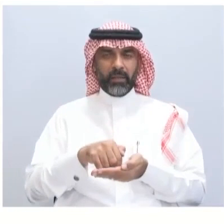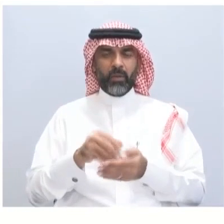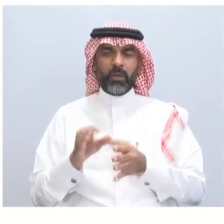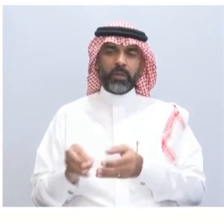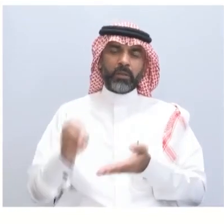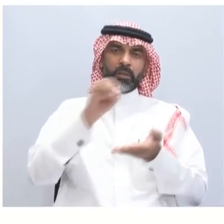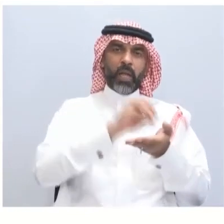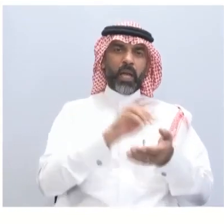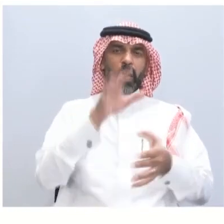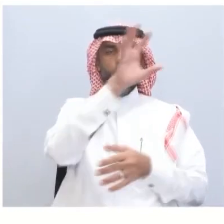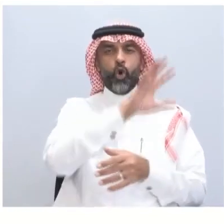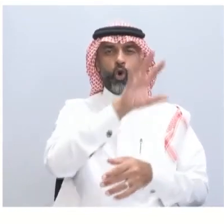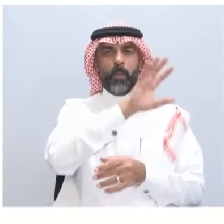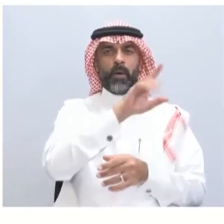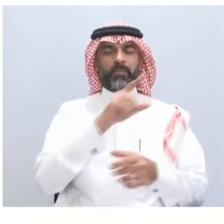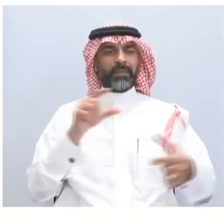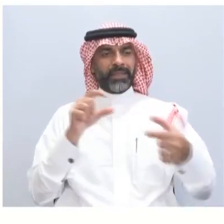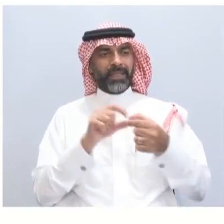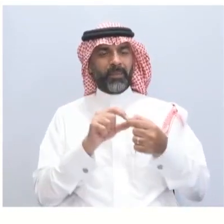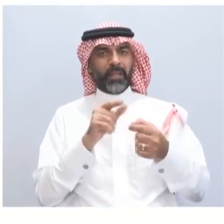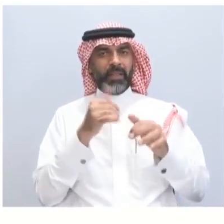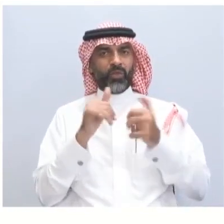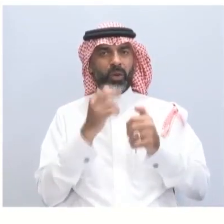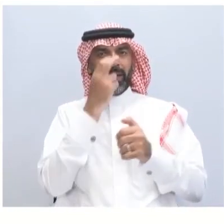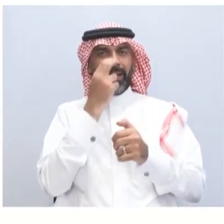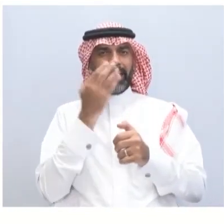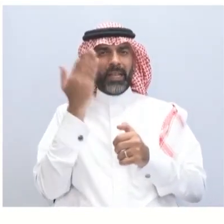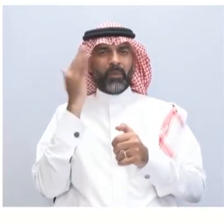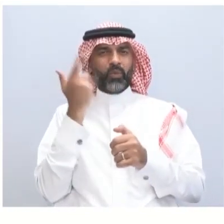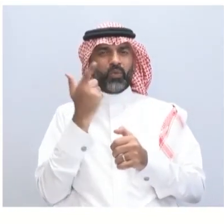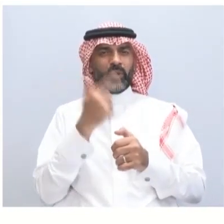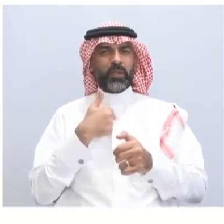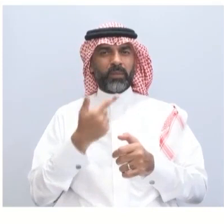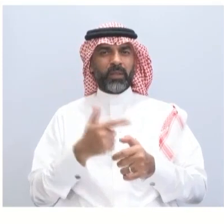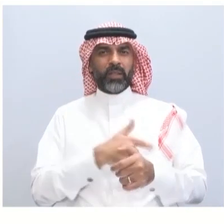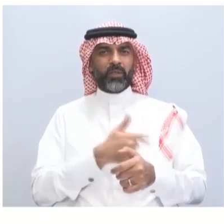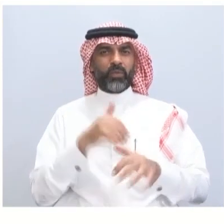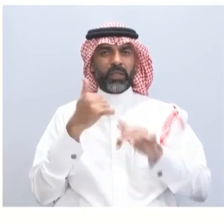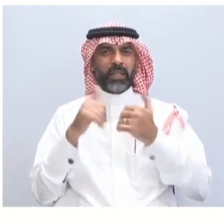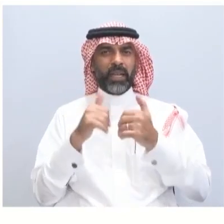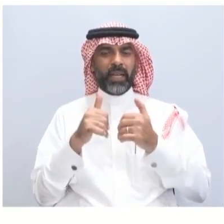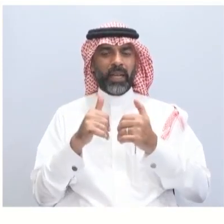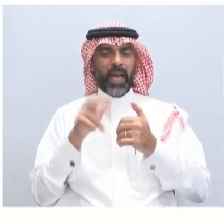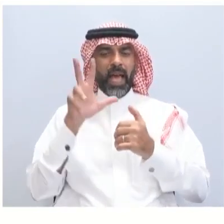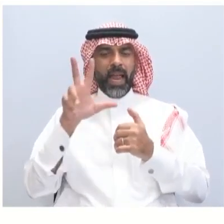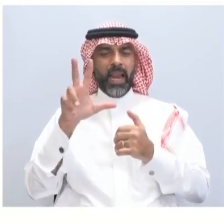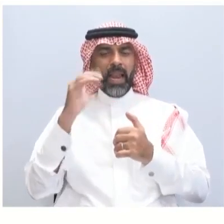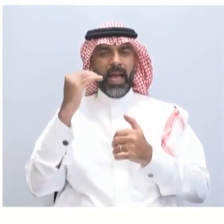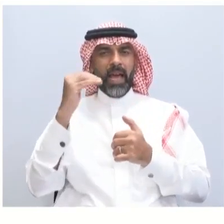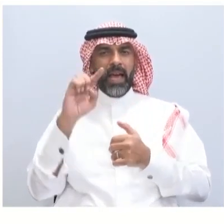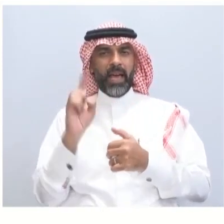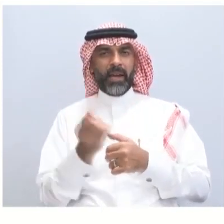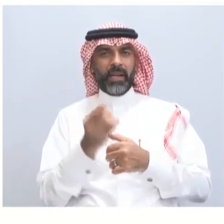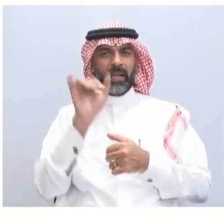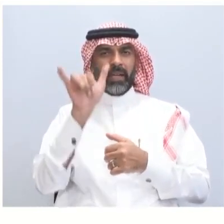اوروبا وتربط هذه الطرق القديمه بما يعرف قديما بط طريق الحرير اذا ابنائي وبناتي